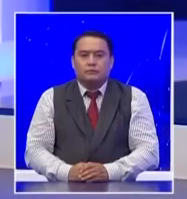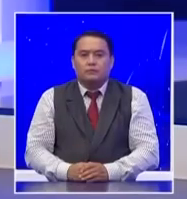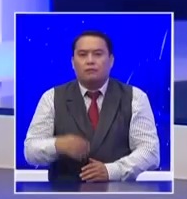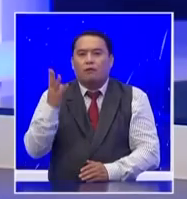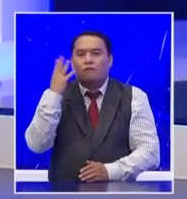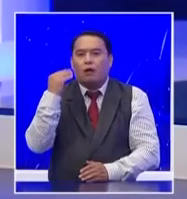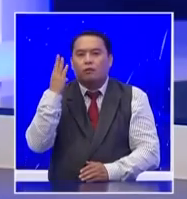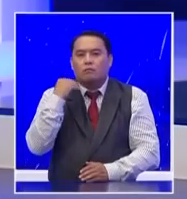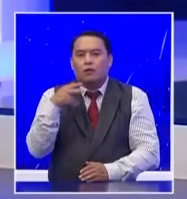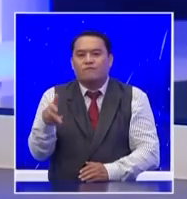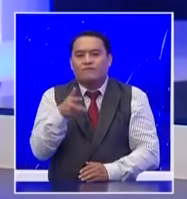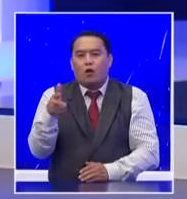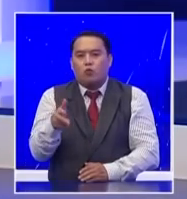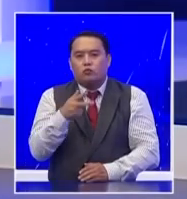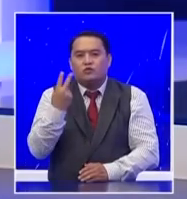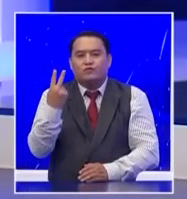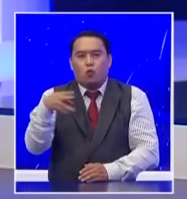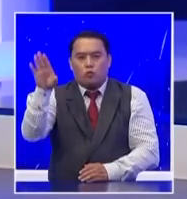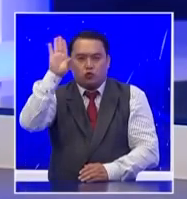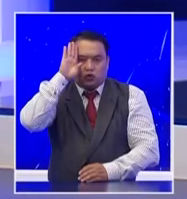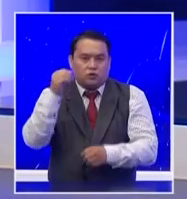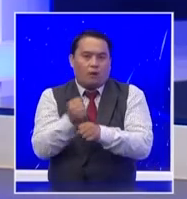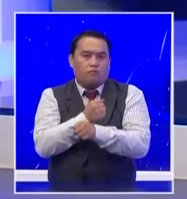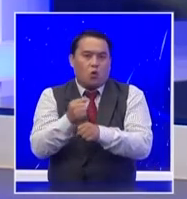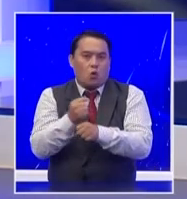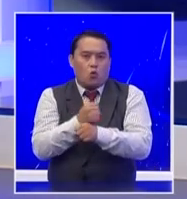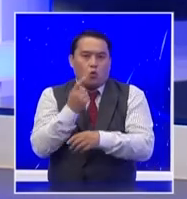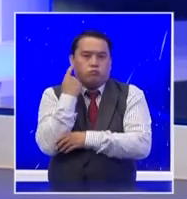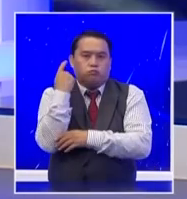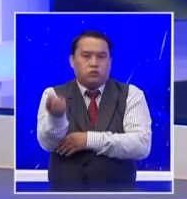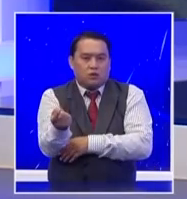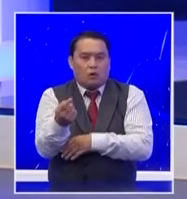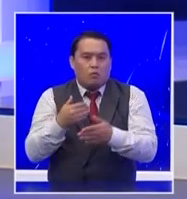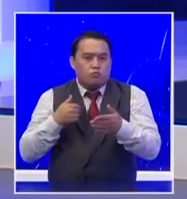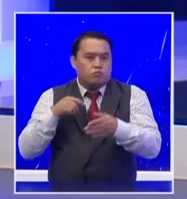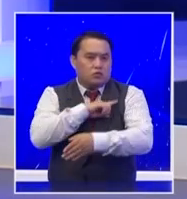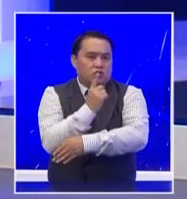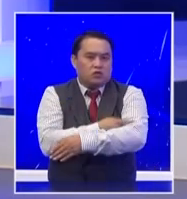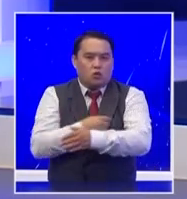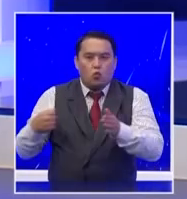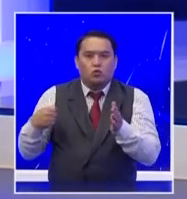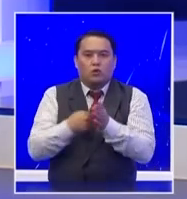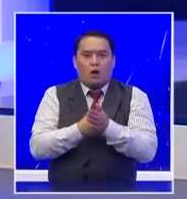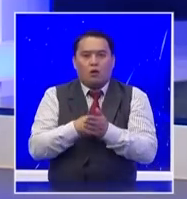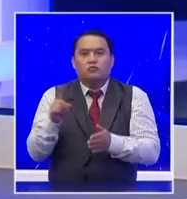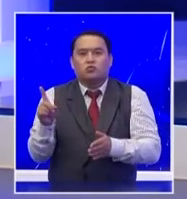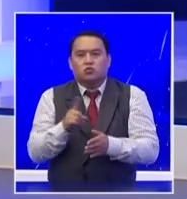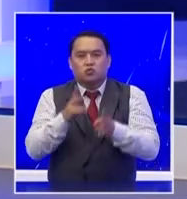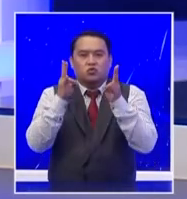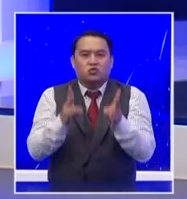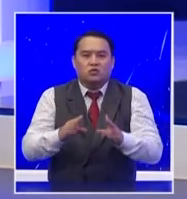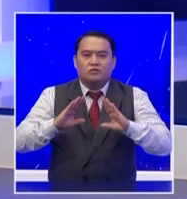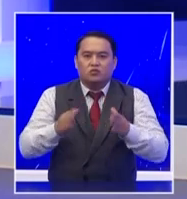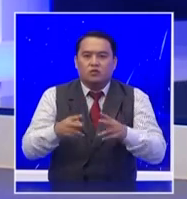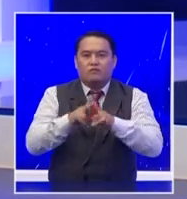В Алматы на видео попала потасовка 2 мужчин, один из которых упал без сознания после сильного удара. Сообщается, что инцидент